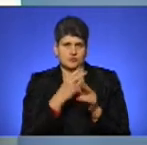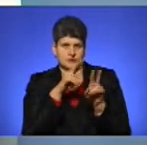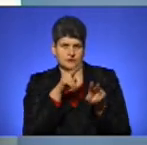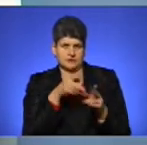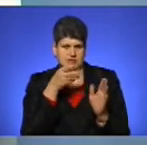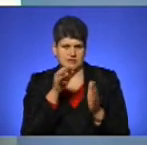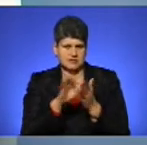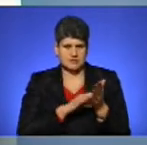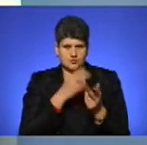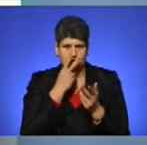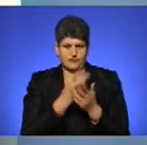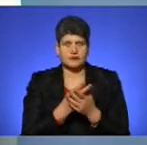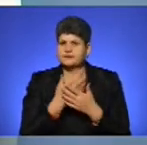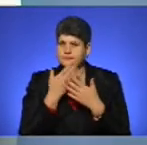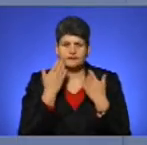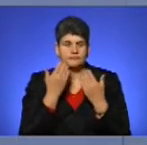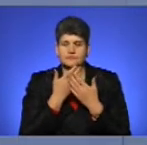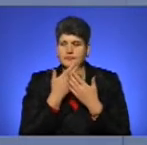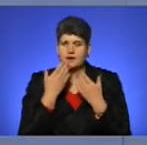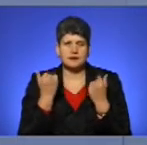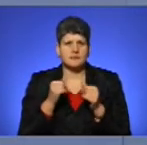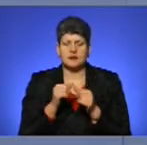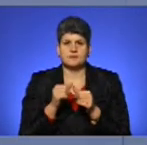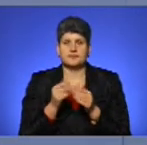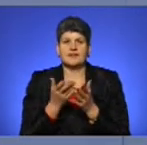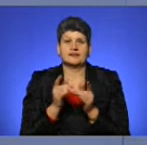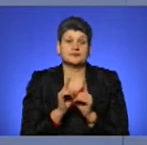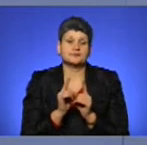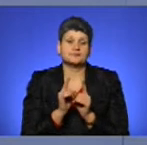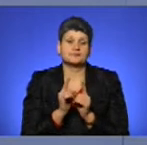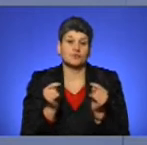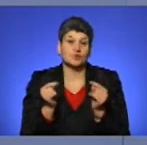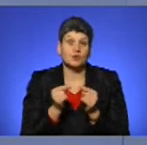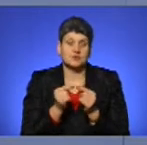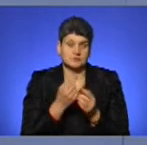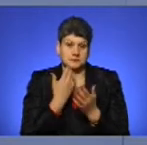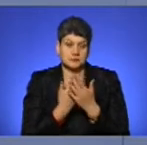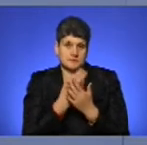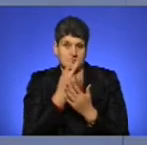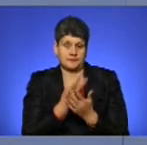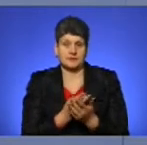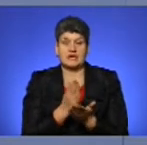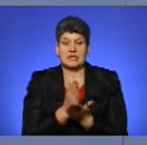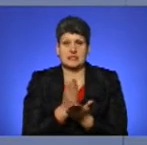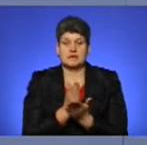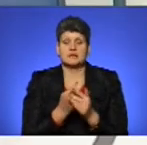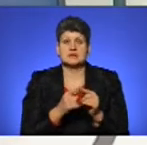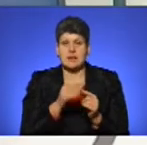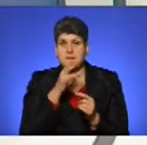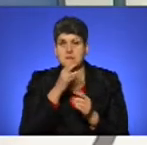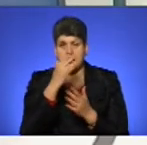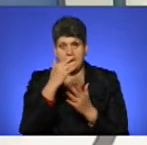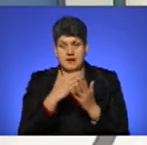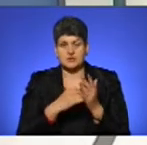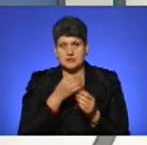зрозуміло, що так, це за захворювання. Немає окрем якихось певних ознак, але є от цей перелік, що я